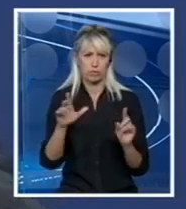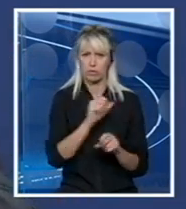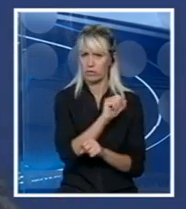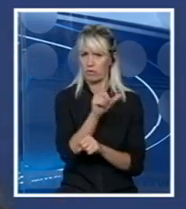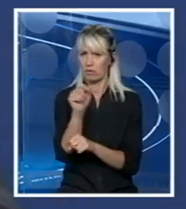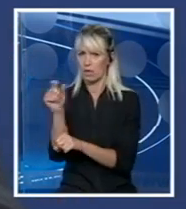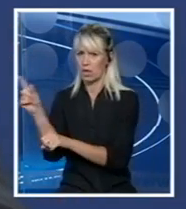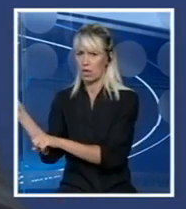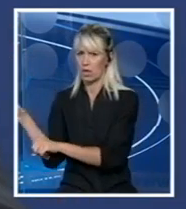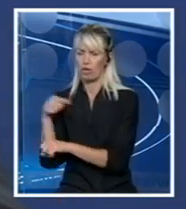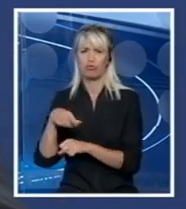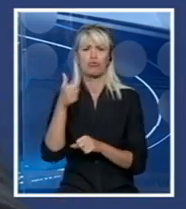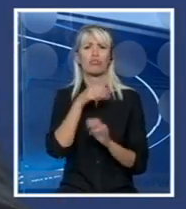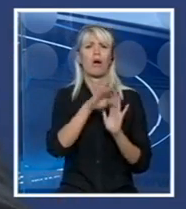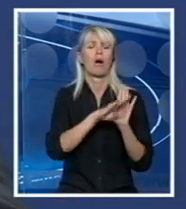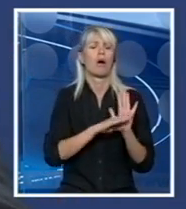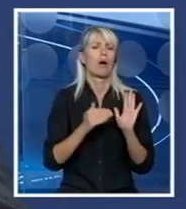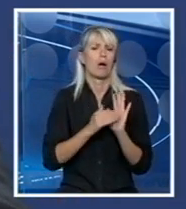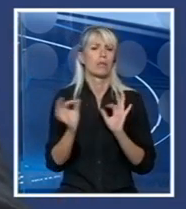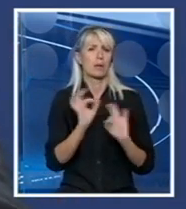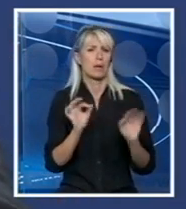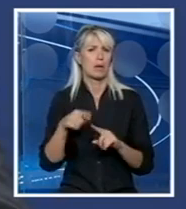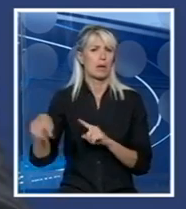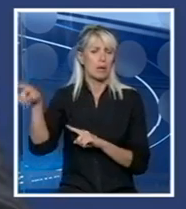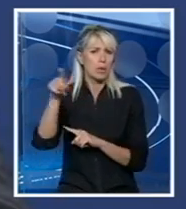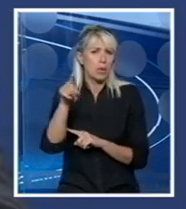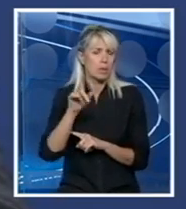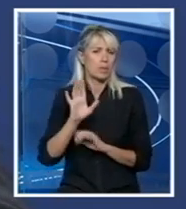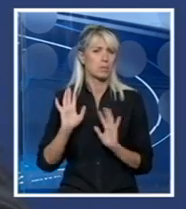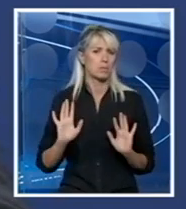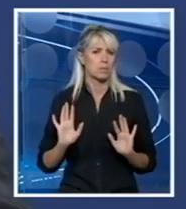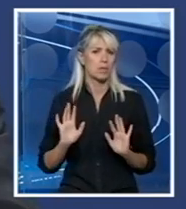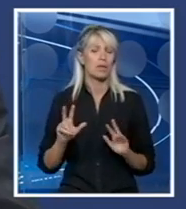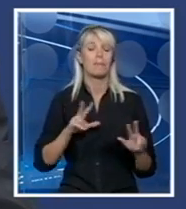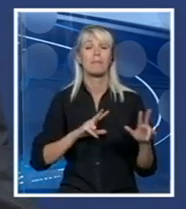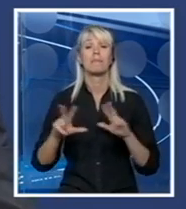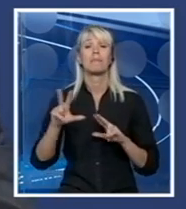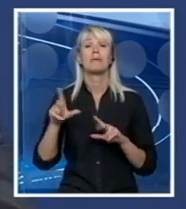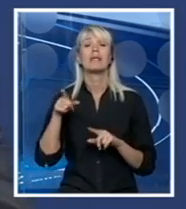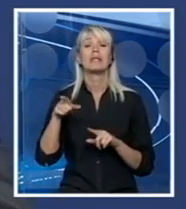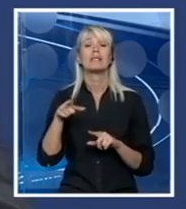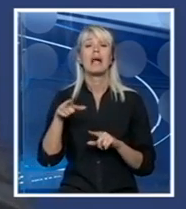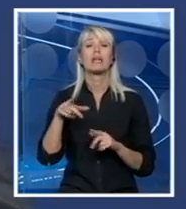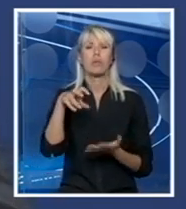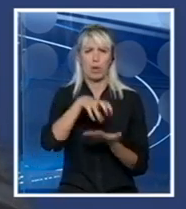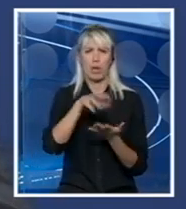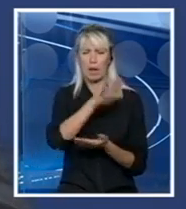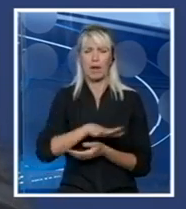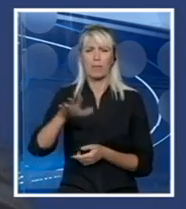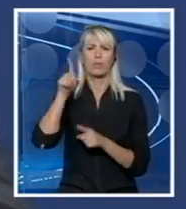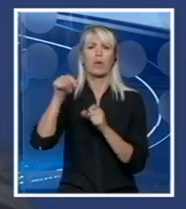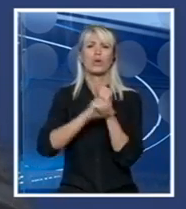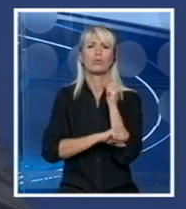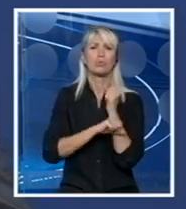obezbede sve ono što im je po standardu i bilo preporučeno i što su koristili. Ministarstvo na republičkom nivou to radi za učeničke studentske domove,